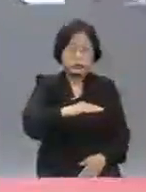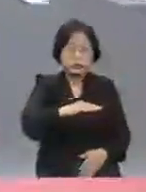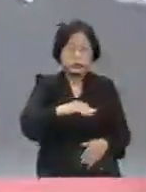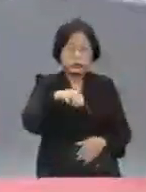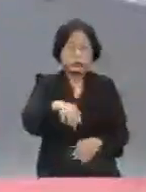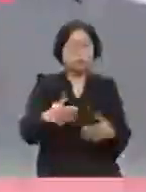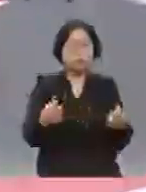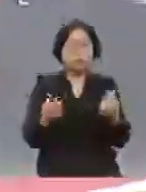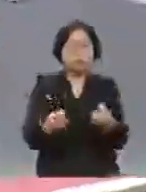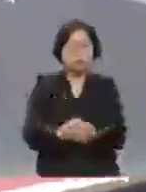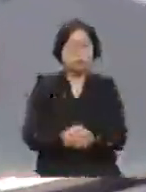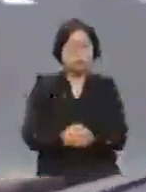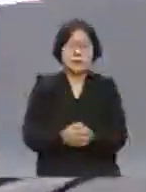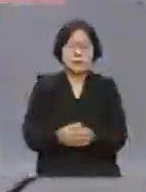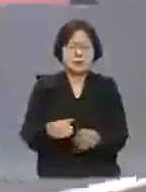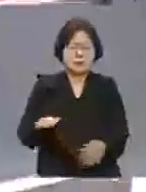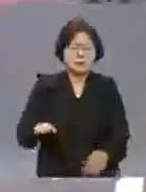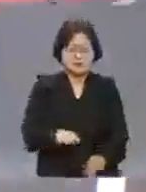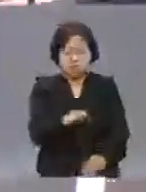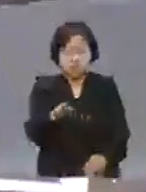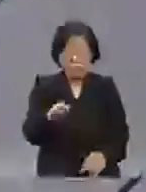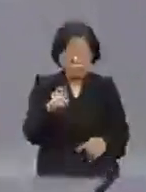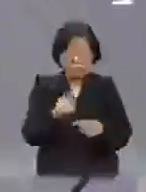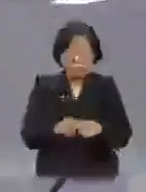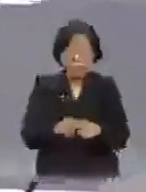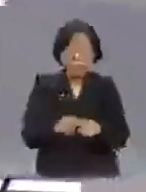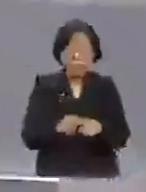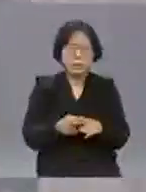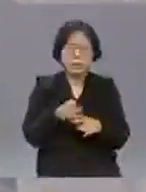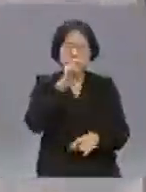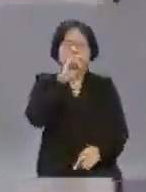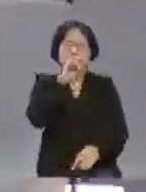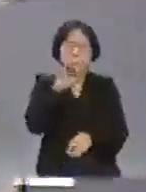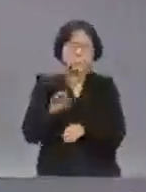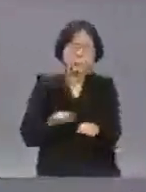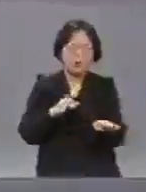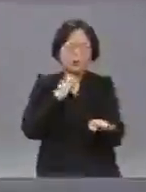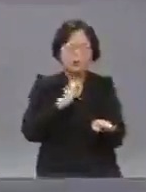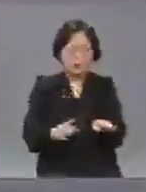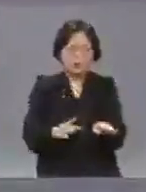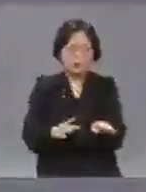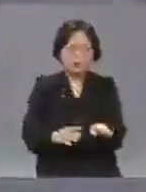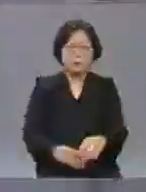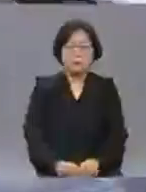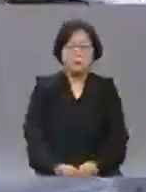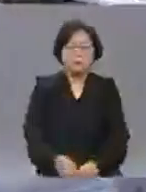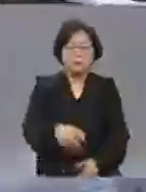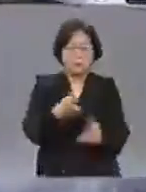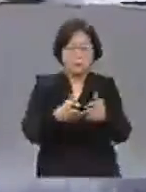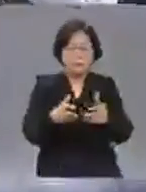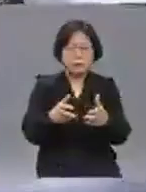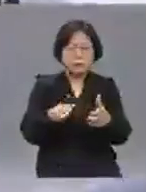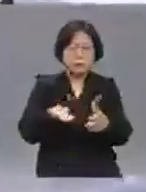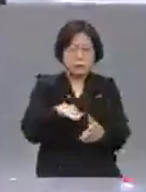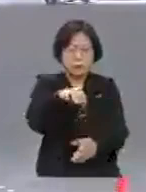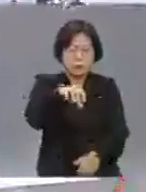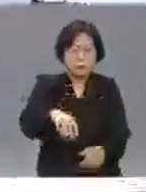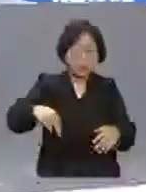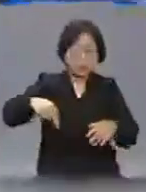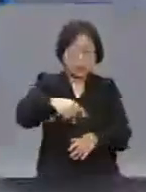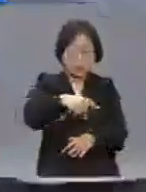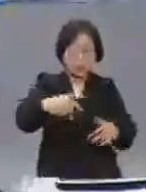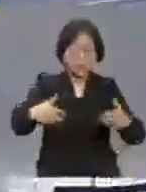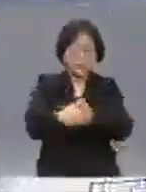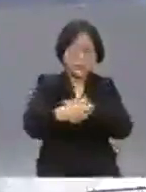혼란스럽기는 마찬가지. 우회전을 하려다 좌회전만 할수 있다는 안내에 황급히 운전대를 돌립니다. 주차 빌딩 출구 앞은 보행로와